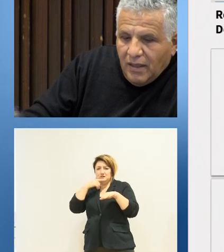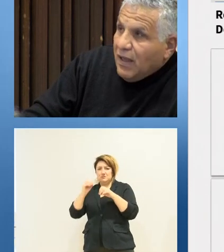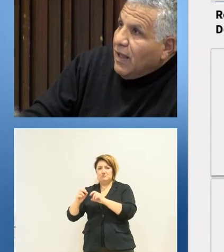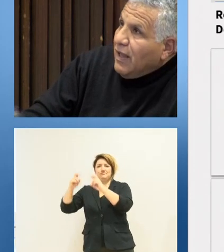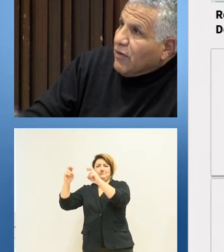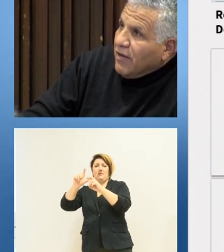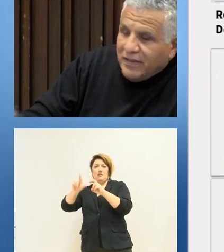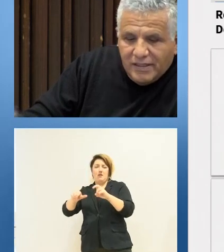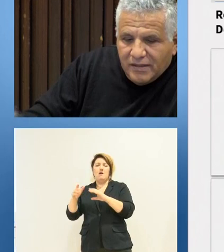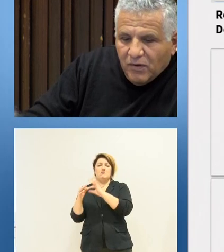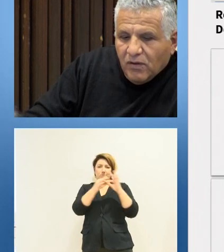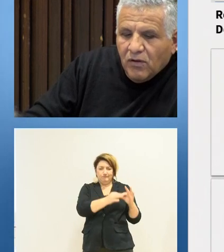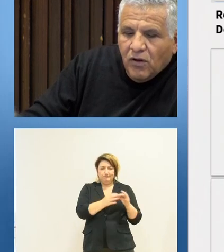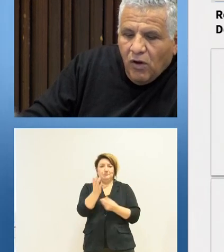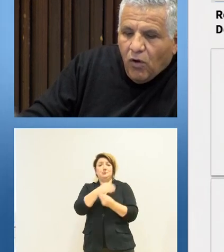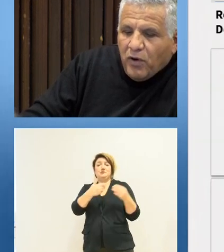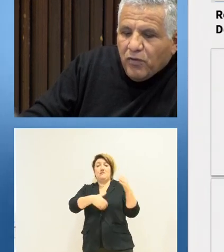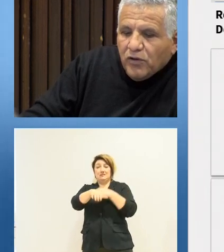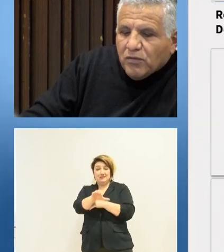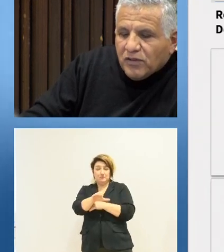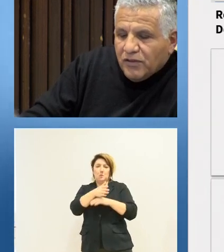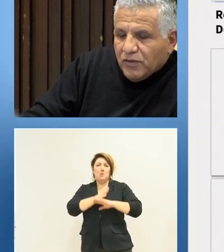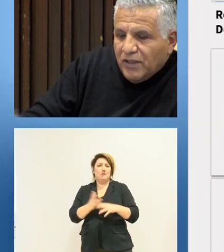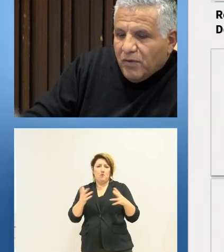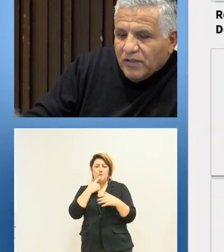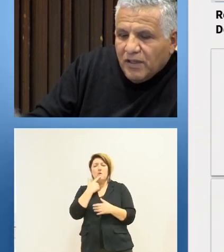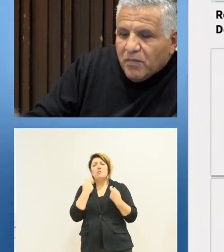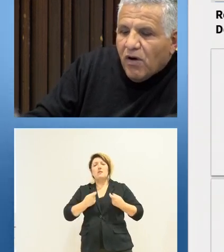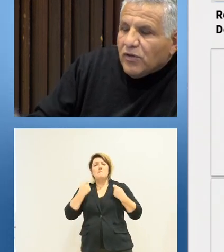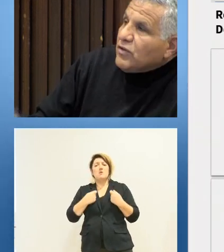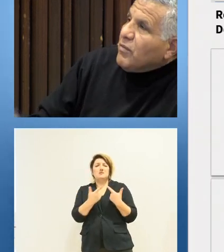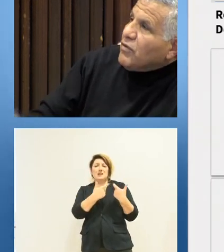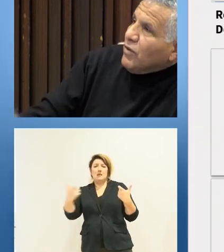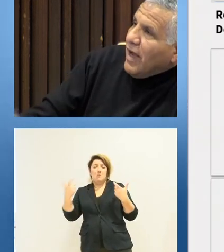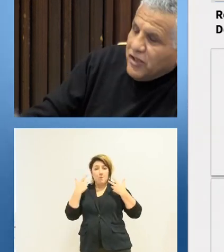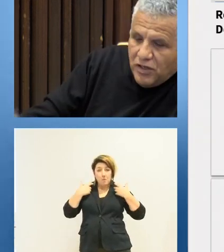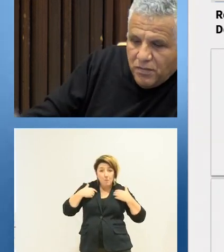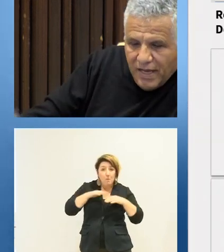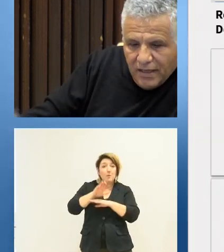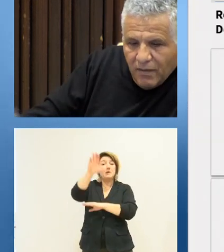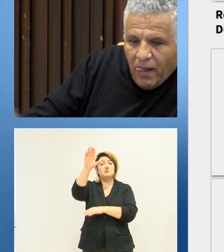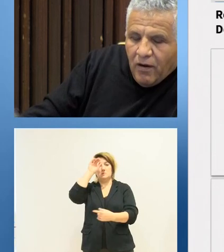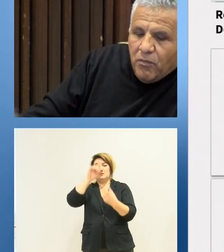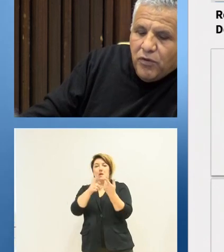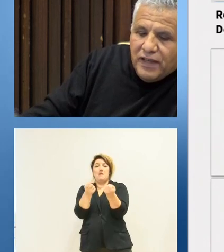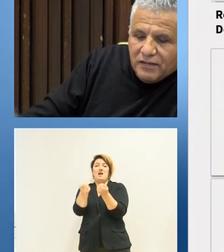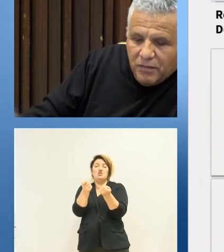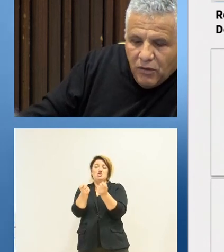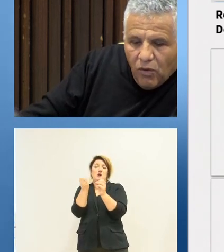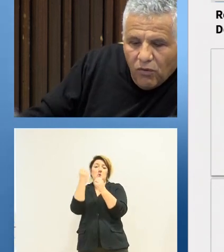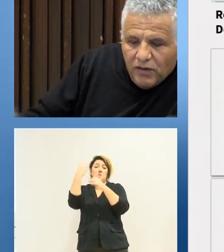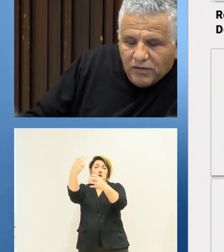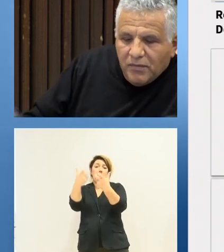et en investissement on prévoit une augmentation des dépenses d'équipement notamment sur la régie lumière plus